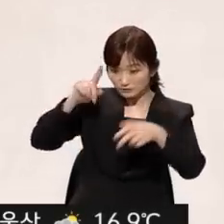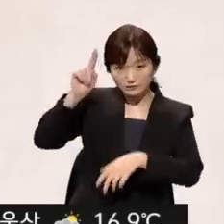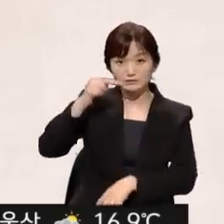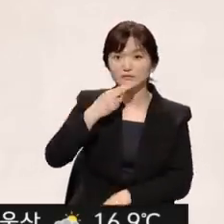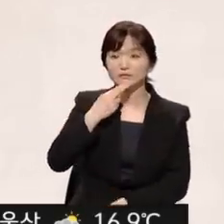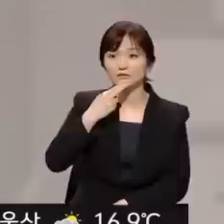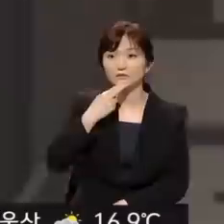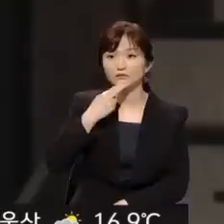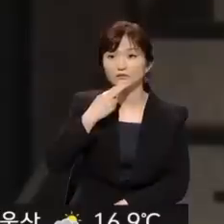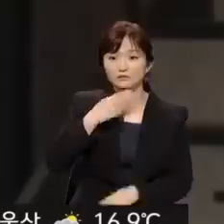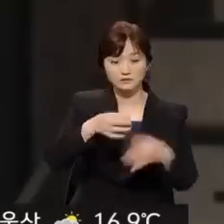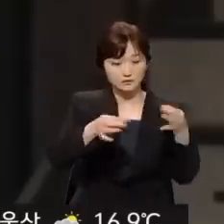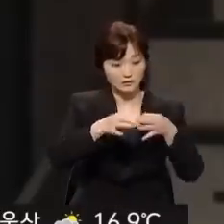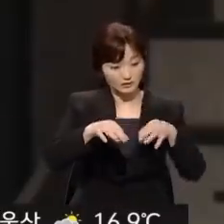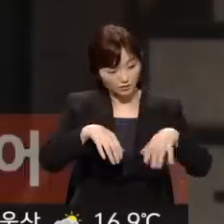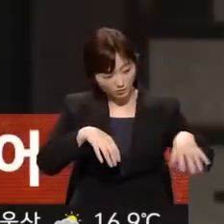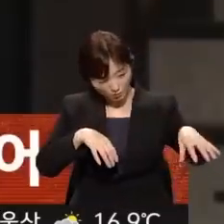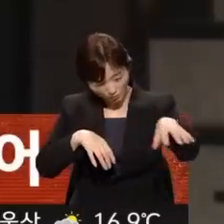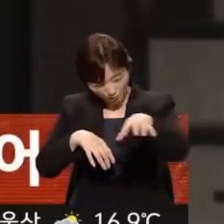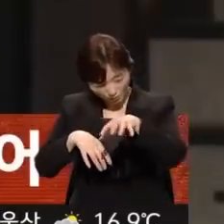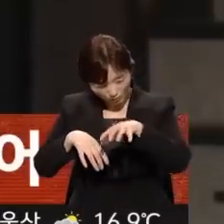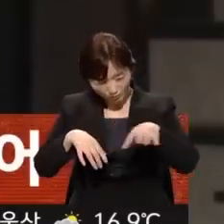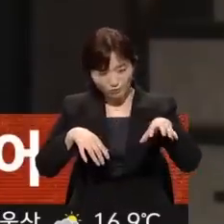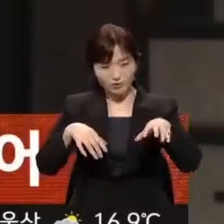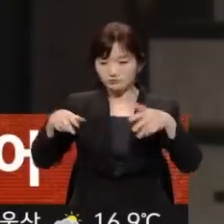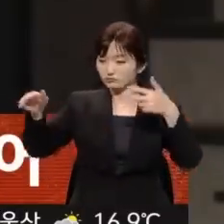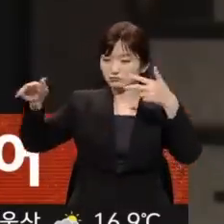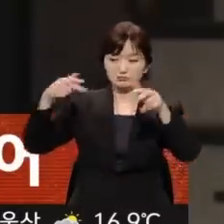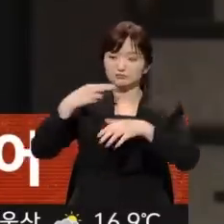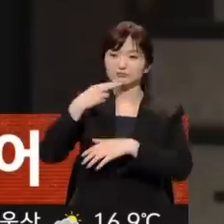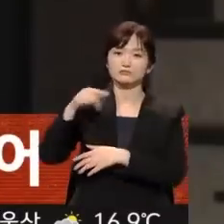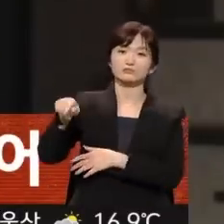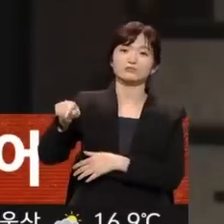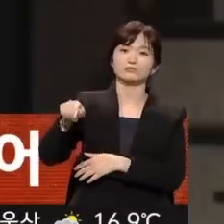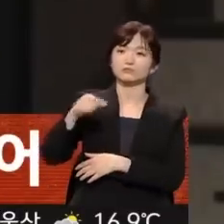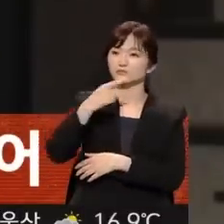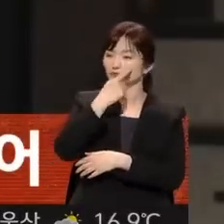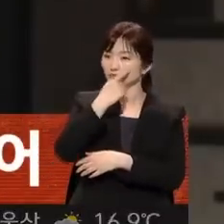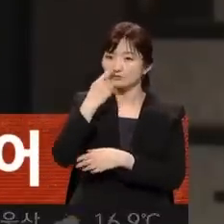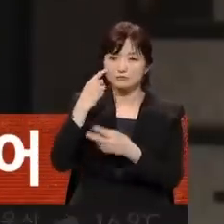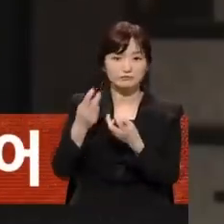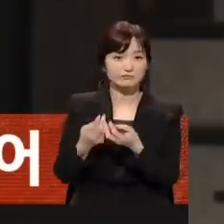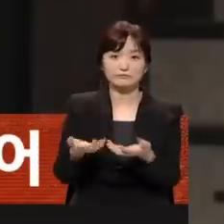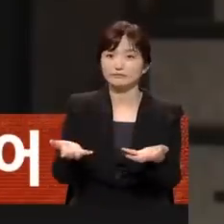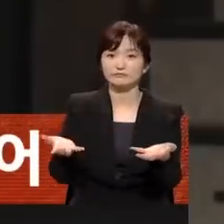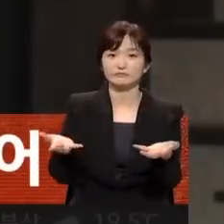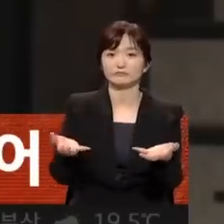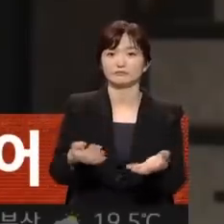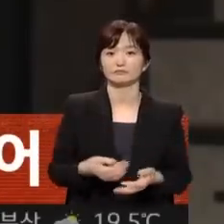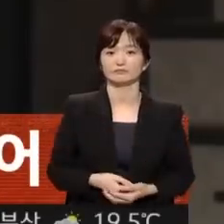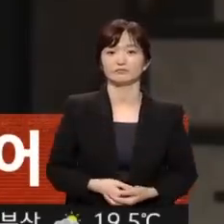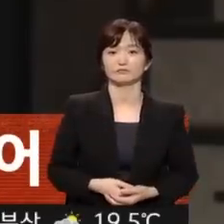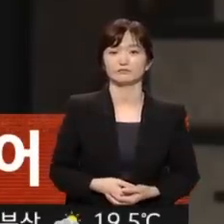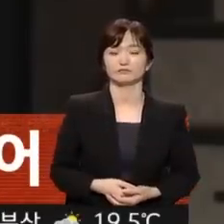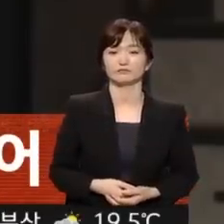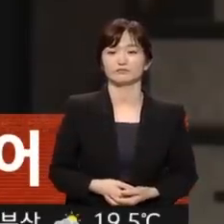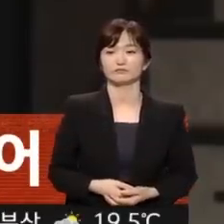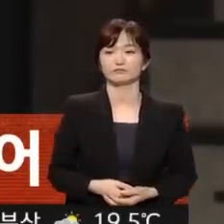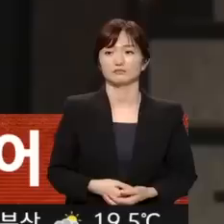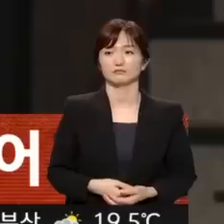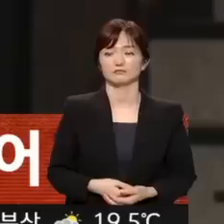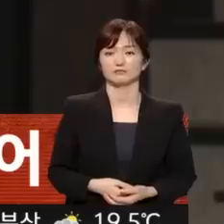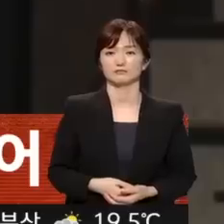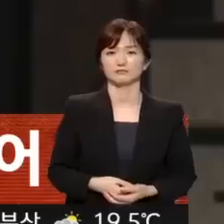저 매장들이? 네, 그렇죠. 그러니까 어허. 이제 그걸 확인할 수 있는 그 방법이 없는 것이죠. 그러니까 혹시